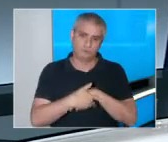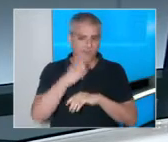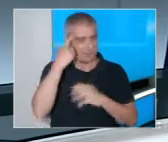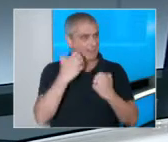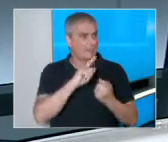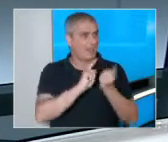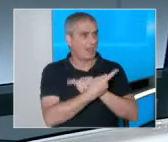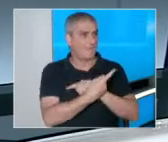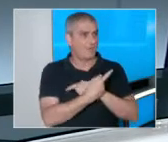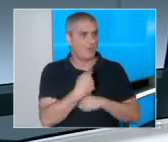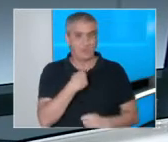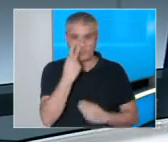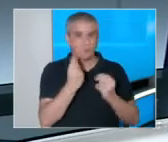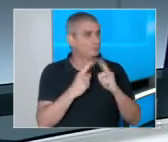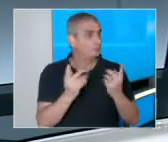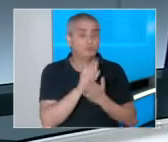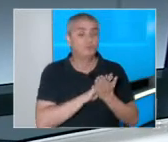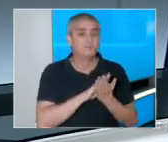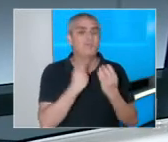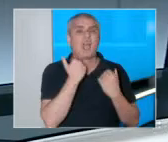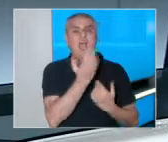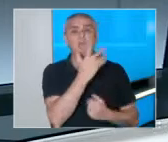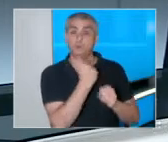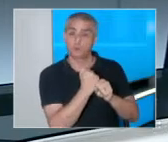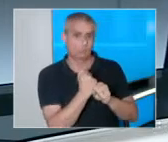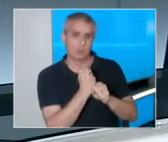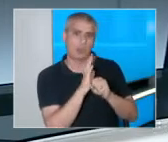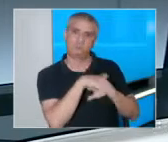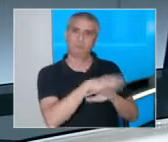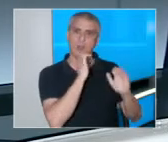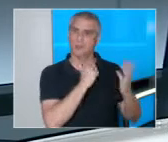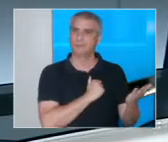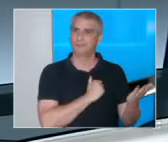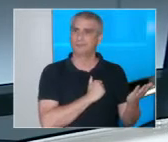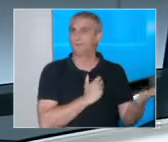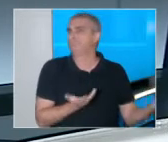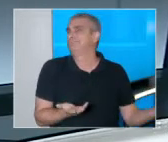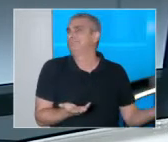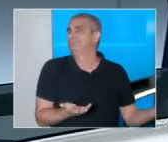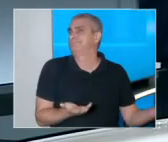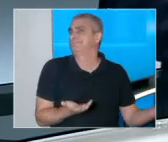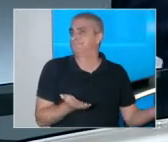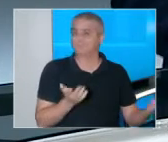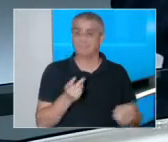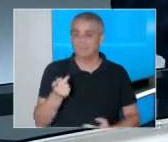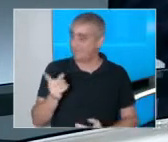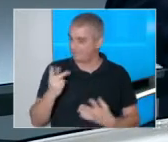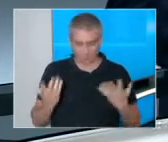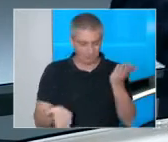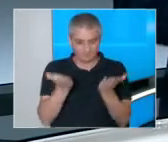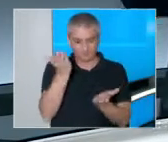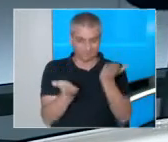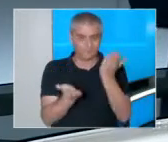הקהל. להפך, אני רואה משהו אחר. שום דבר רע ממה שהוא עושה, לא מחלחל לתקשורת, אתה יודע, זה גם משהו. אולי זה חוק הכלים השלומים.